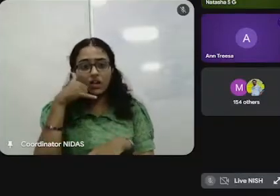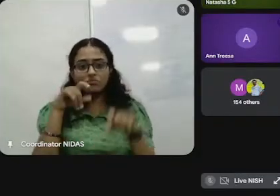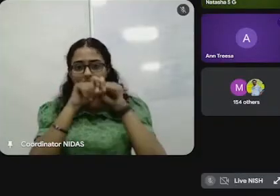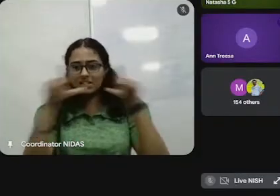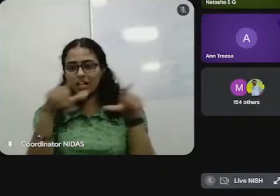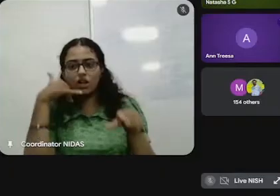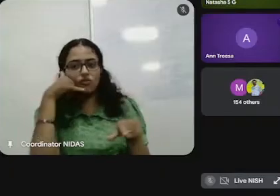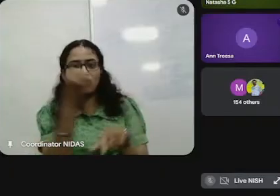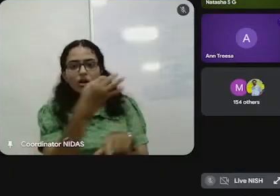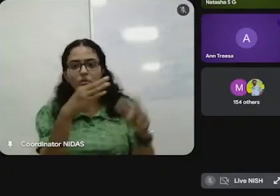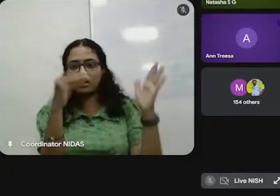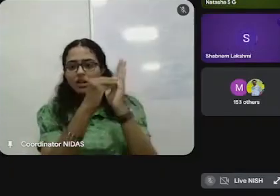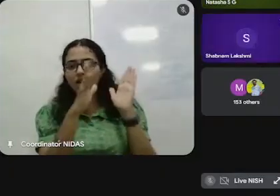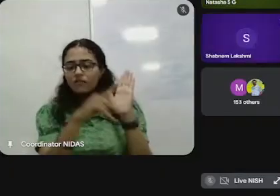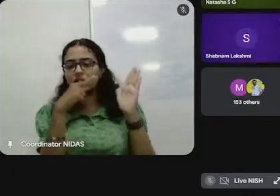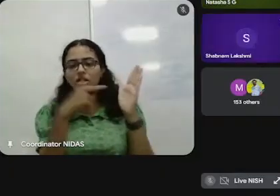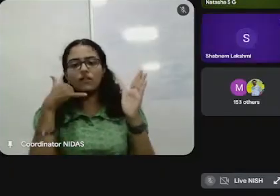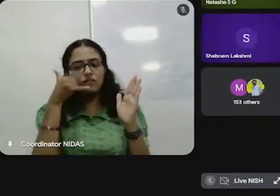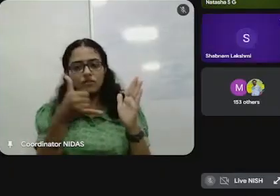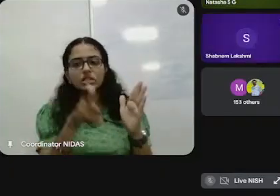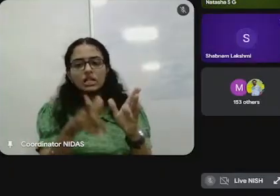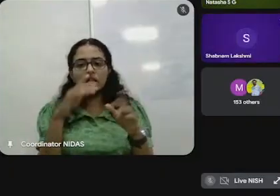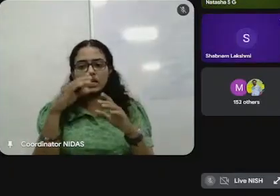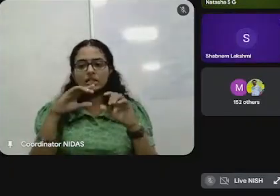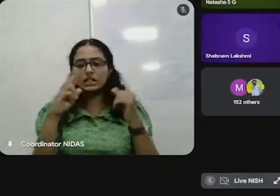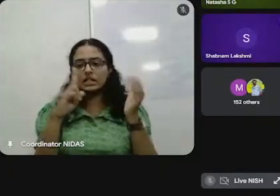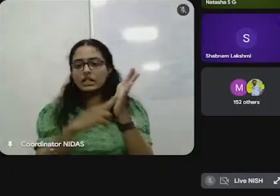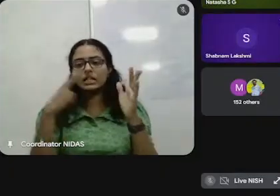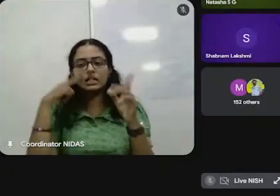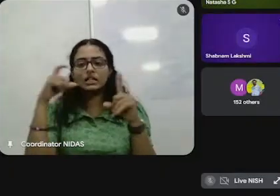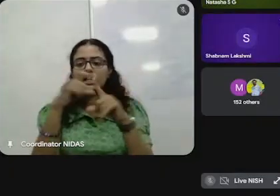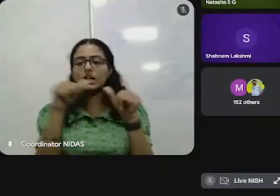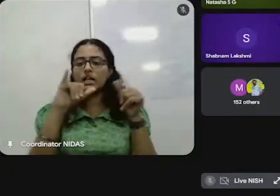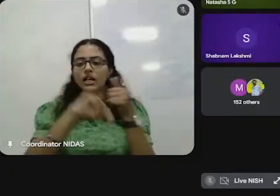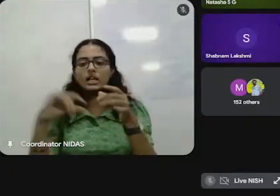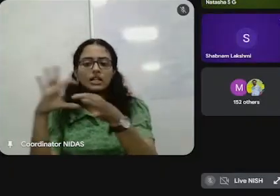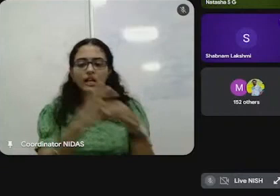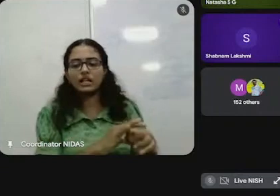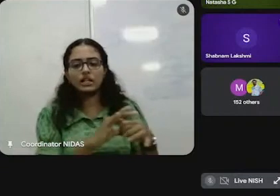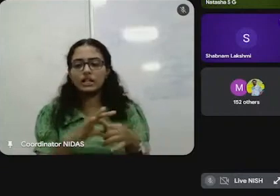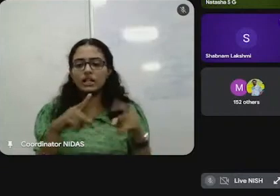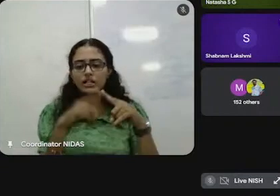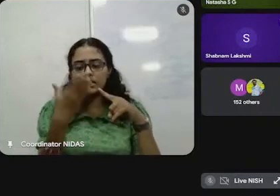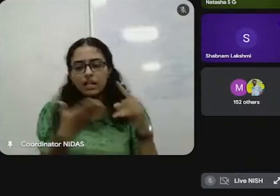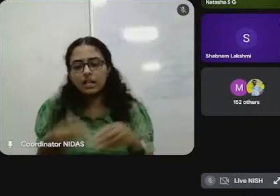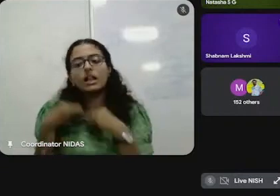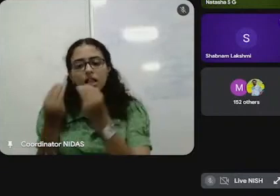കോൺടാക്ട് ചെയ്യുകയാണെന്നുണ്ടെങ്കിൽ നിഡാസിന്റെ ഭാഗമായിട്ടുള്ള ക്ലാസ്സുകൾ, ട്രെയിനിങ് പ്രോഗ്രാം നമുക്ക് കണ്ടക്ട് ചെയ്യാൻ പറ്റും. ആ കാര്യം